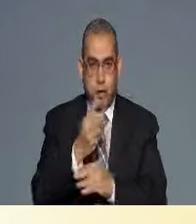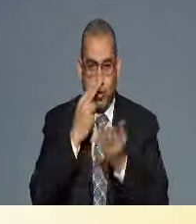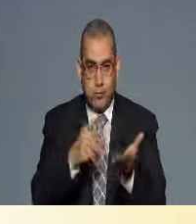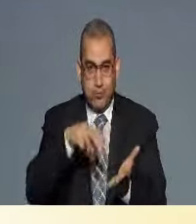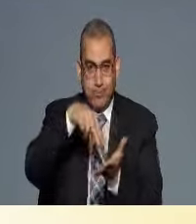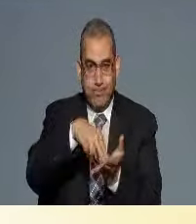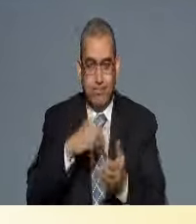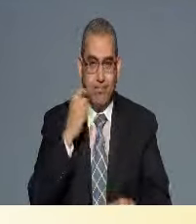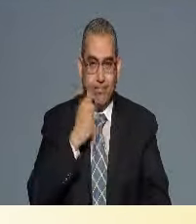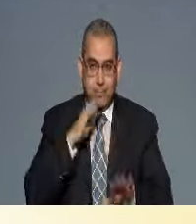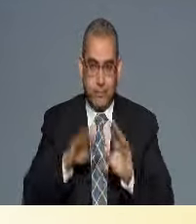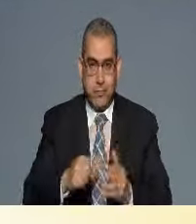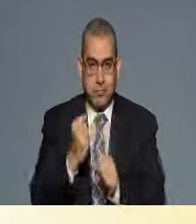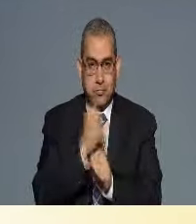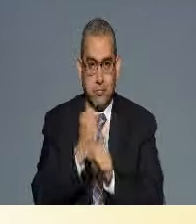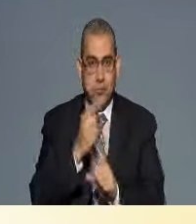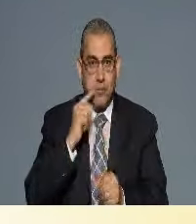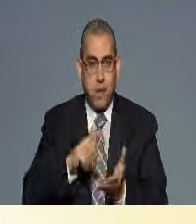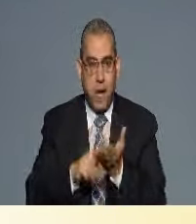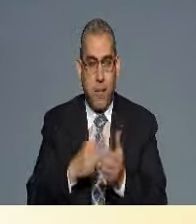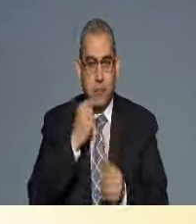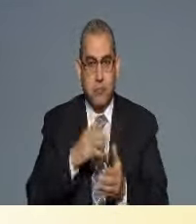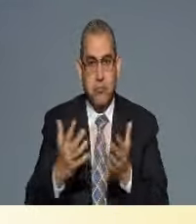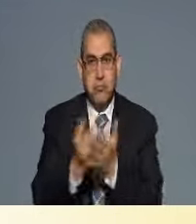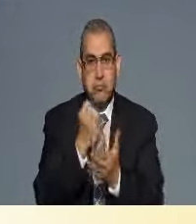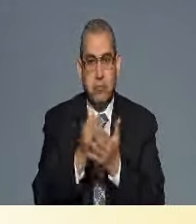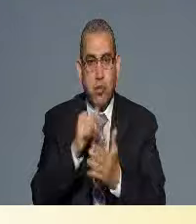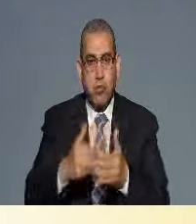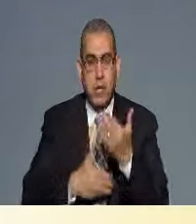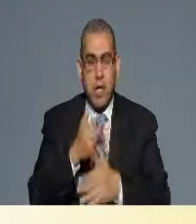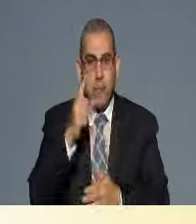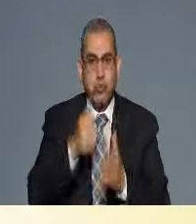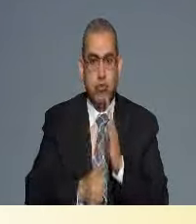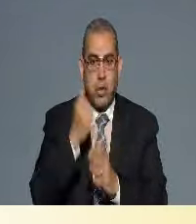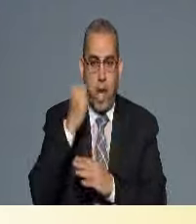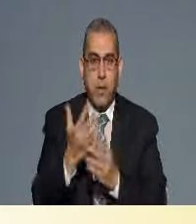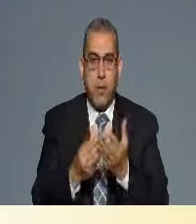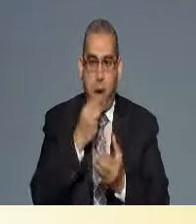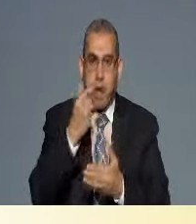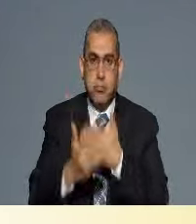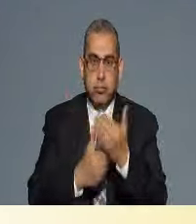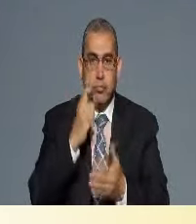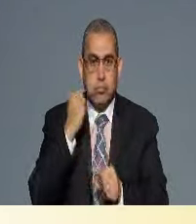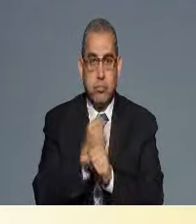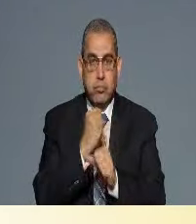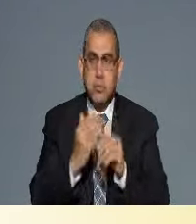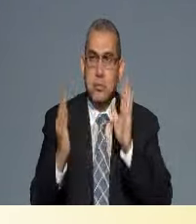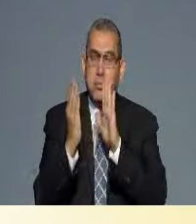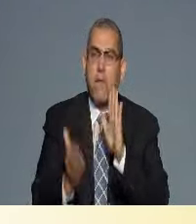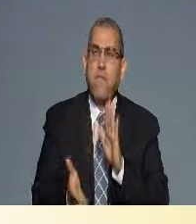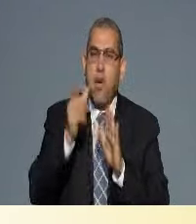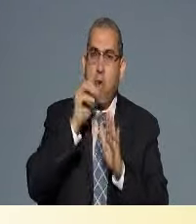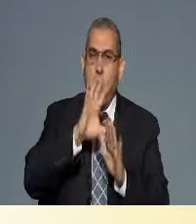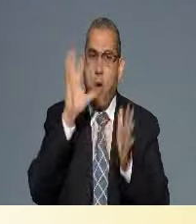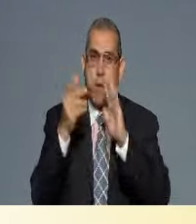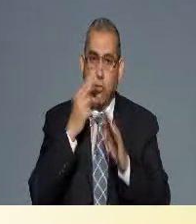القوية الدائمة الثمر التي تؤتي أكلها كل حين بإذن ربها. نباهي الدنيا بأسرها بما أنجزناه في